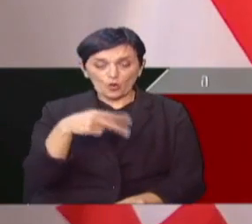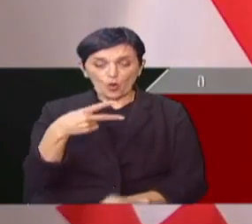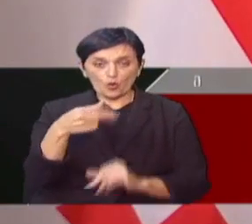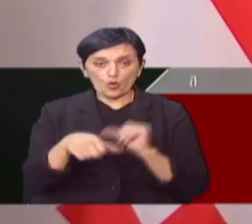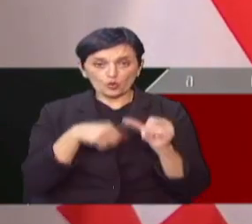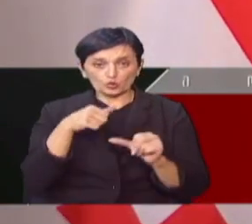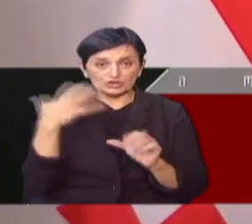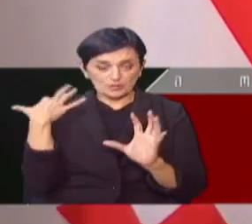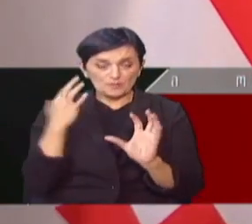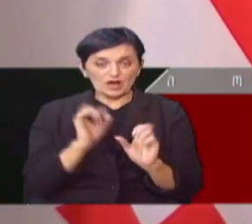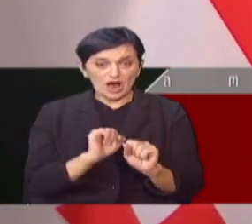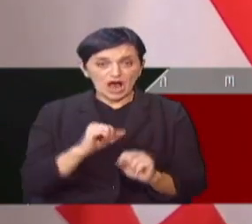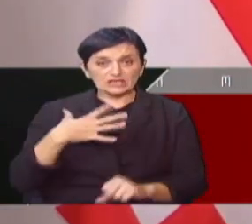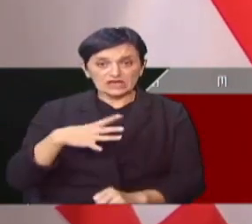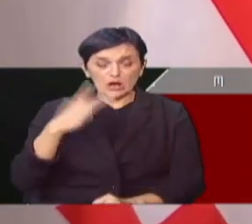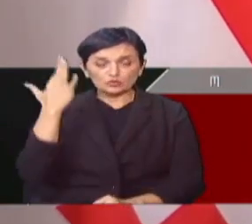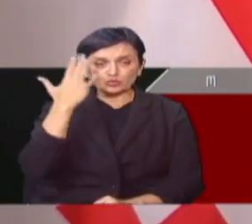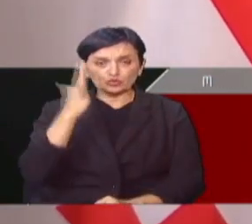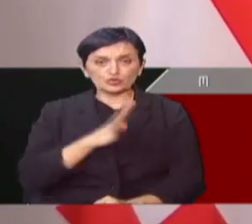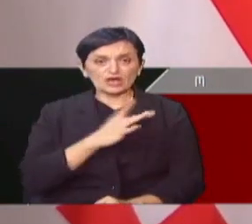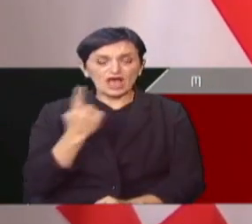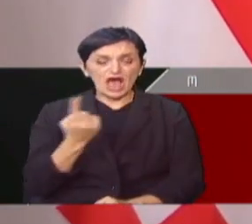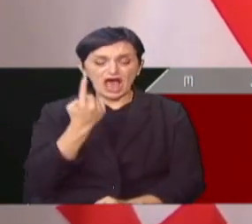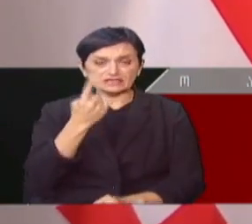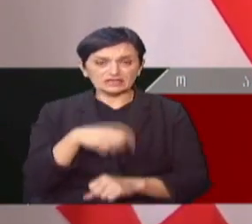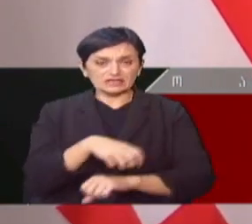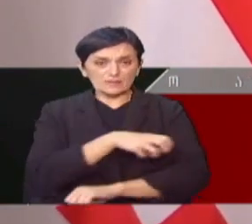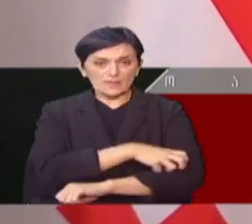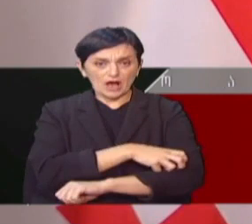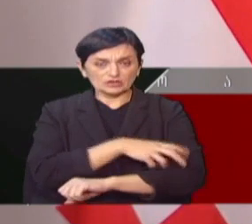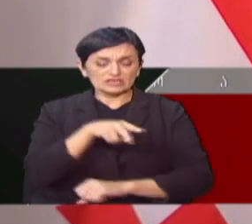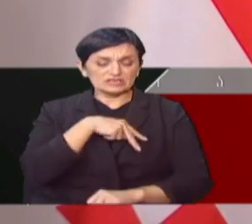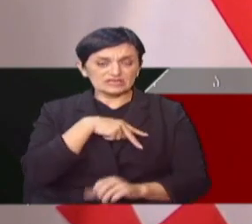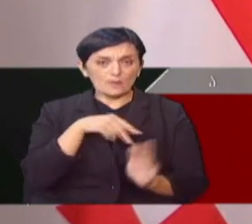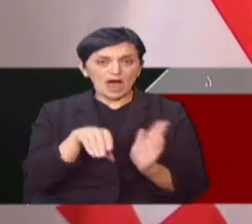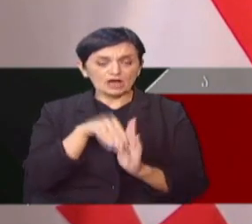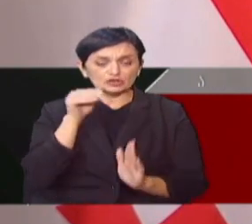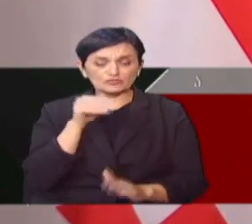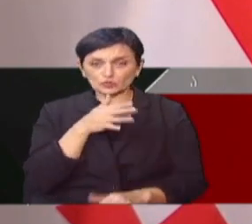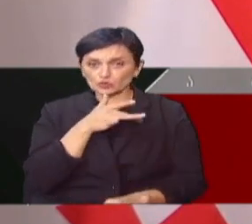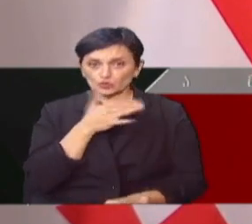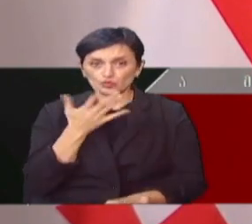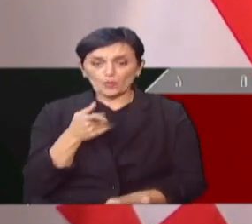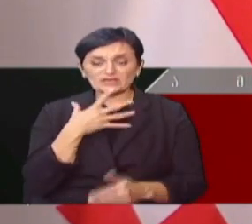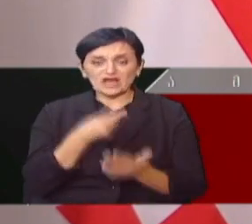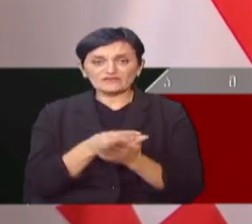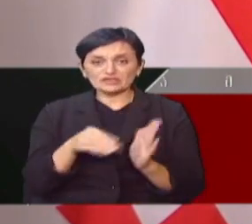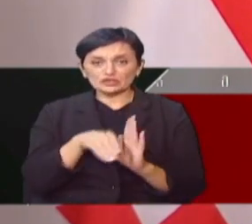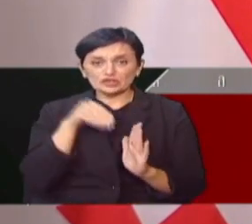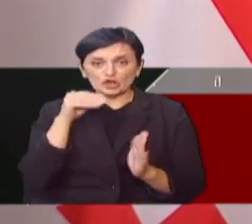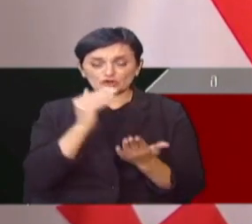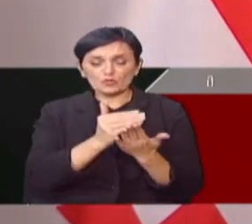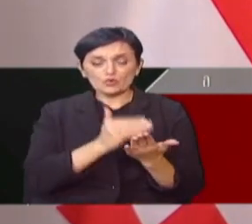წელს ხარი დაუჭირა ქართულ ოცნებას, რომელიც იყო ერთადერთი პარტია საპარლამენტო არჩევნების დროს, რომელსაც თავის საარჩევნო